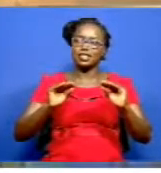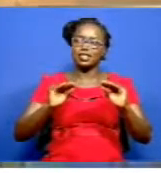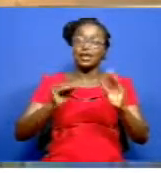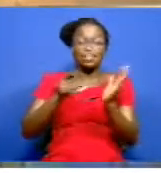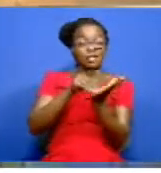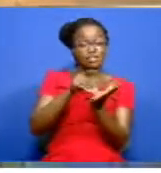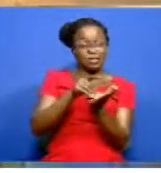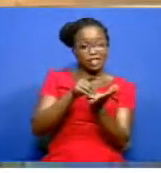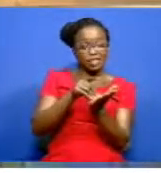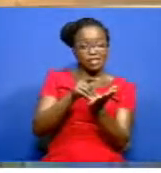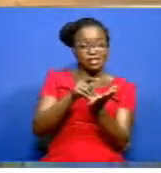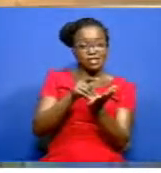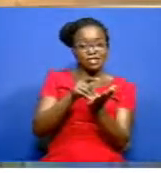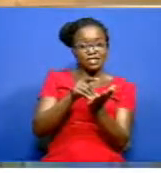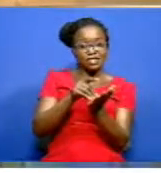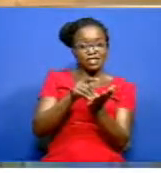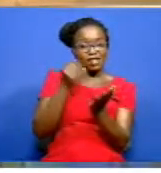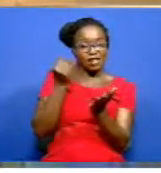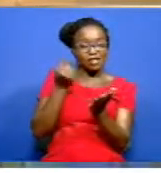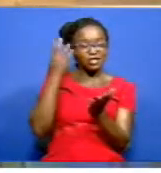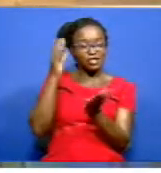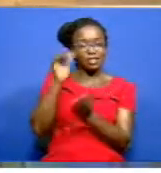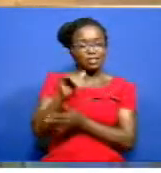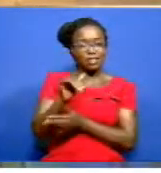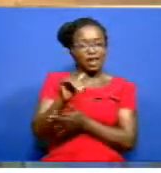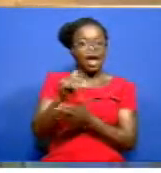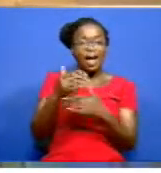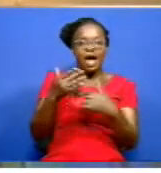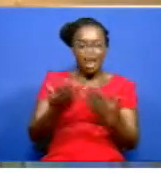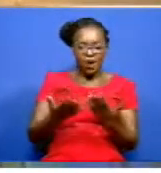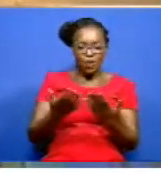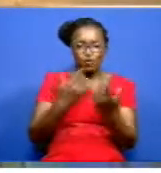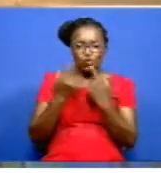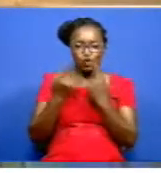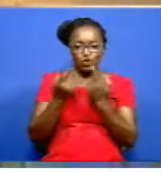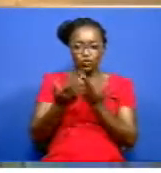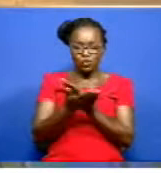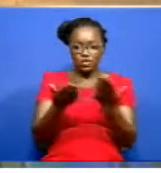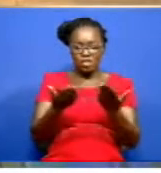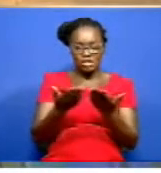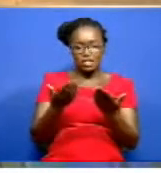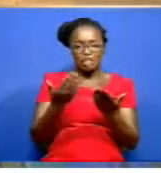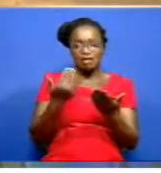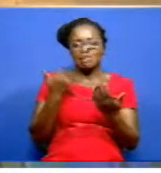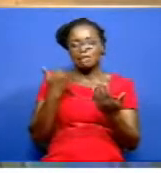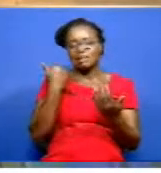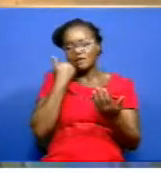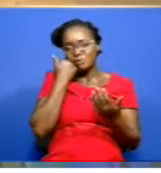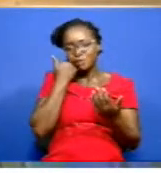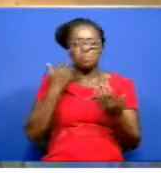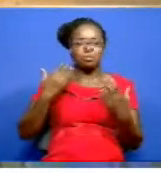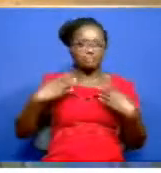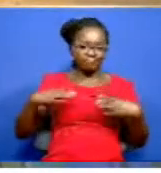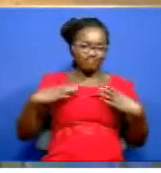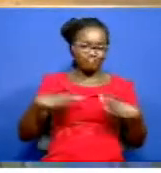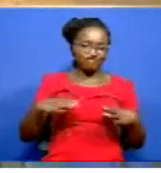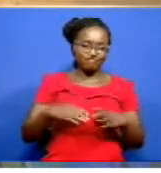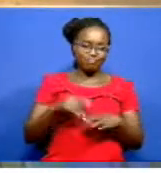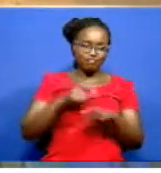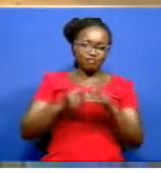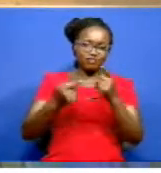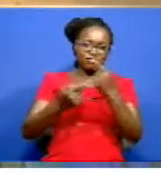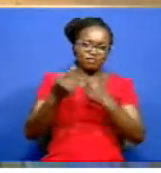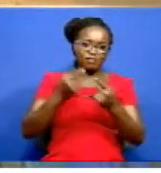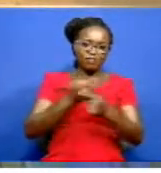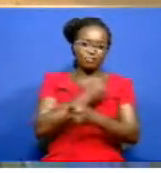daktari pia wajue kuongelesha hawa patients wanapokuja hospitalini. So kutakuwa